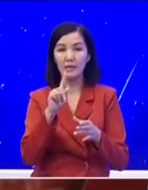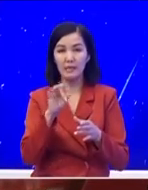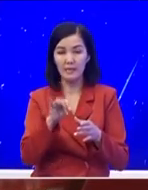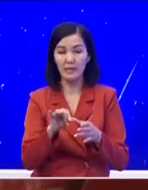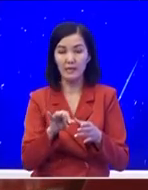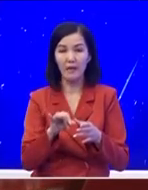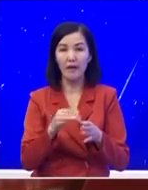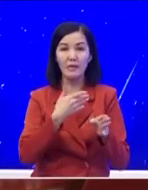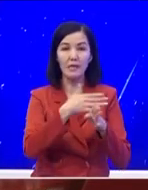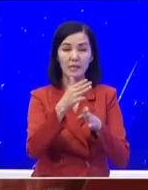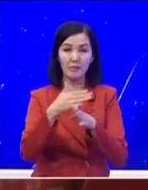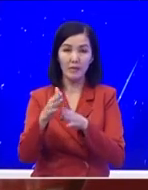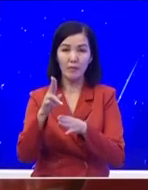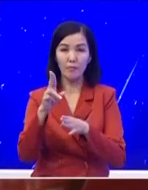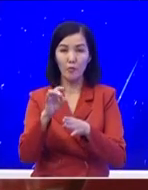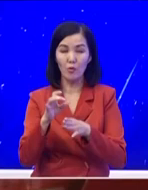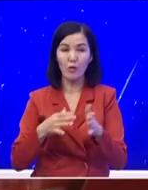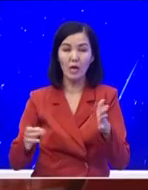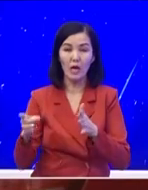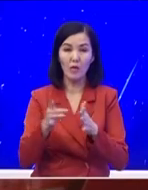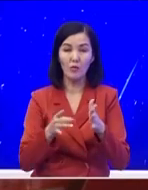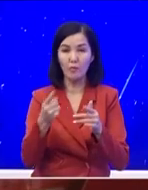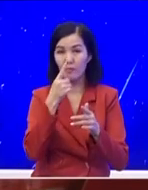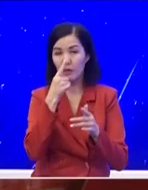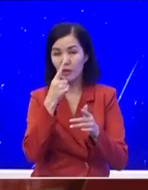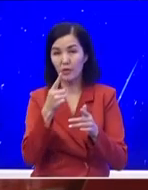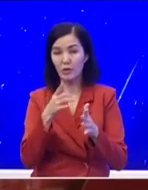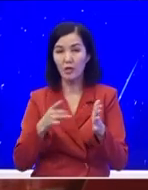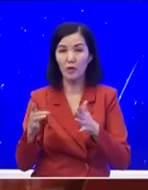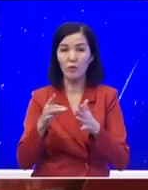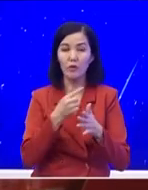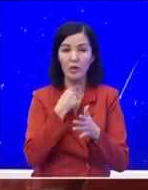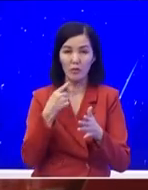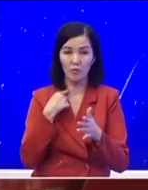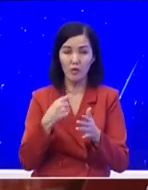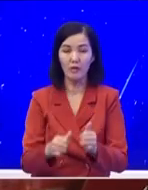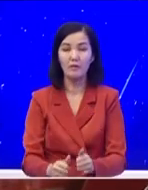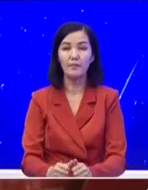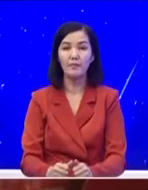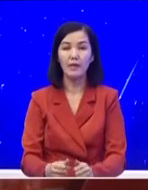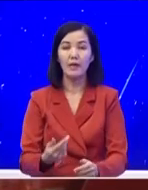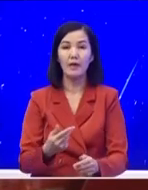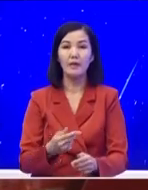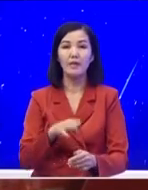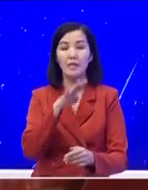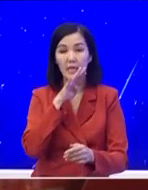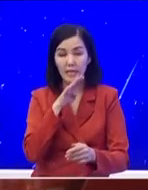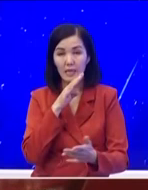их распределяем по районам, которые, ну, ближайшие районы города Талдыкурган. Это получили